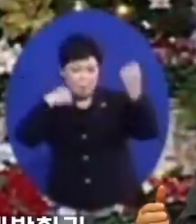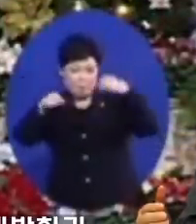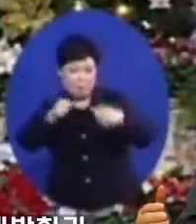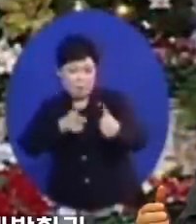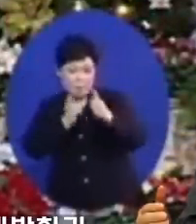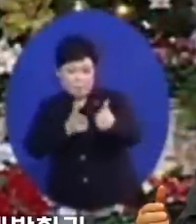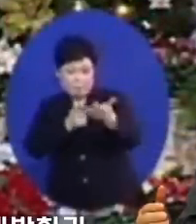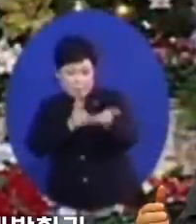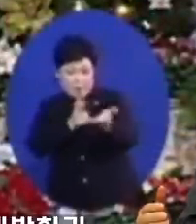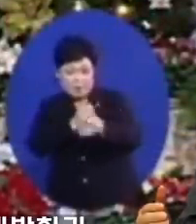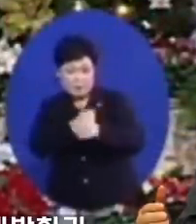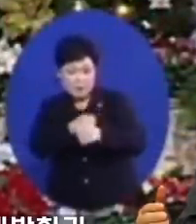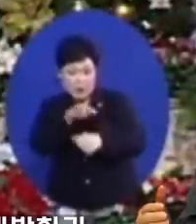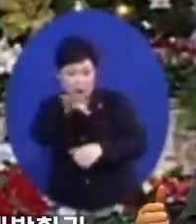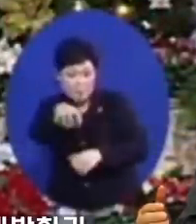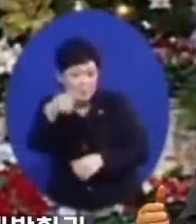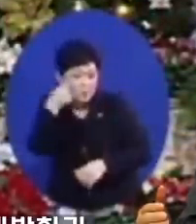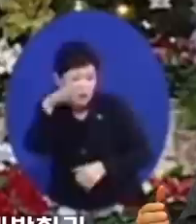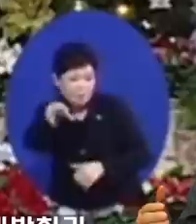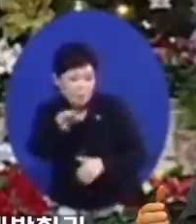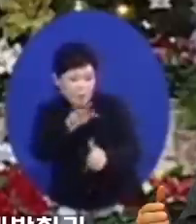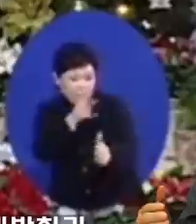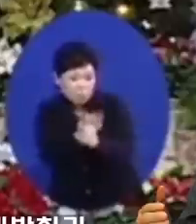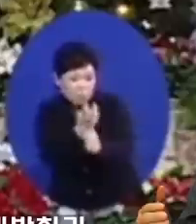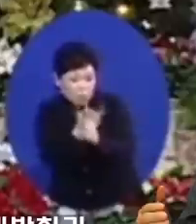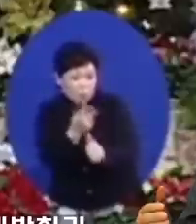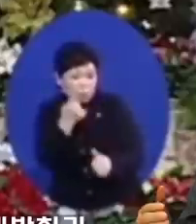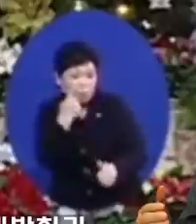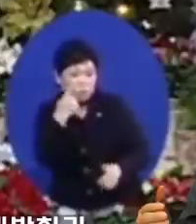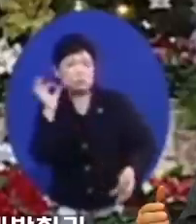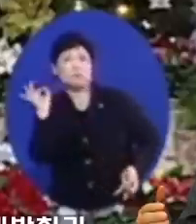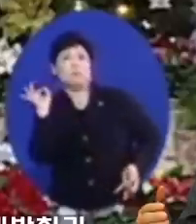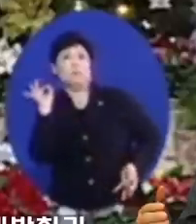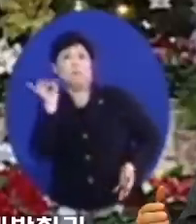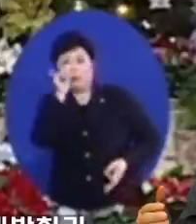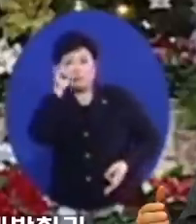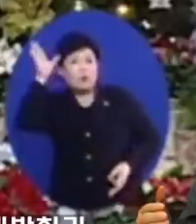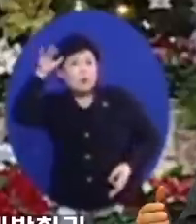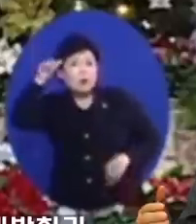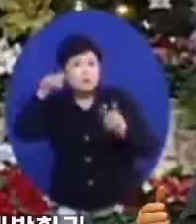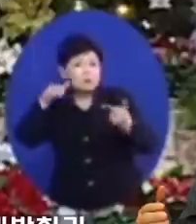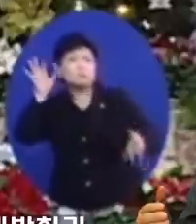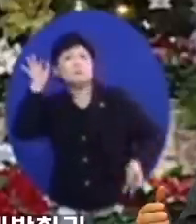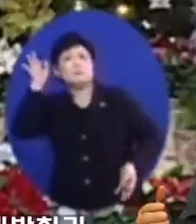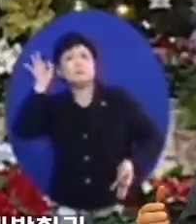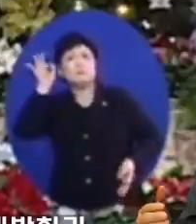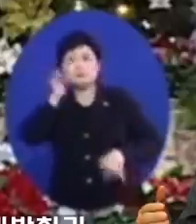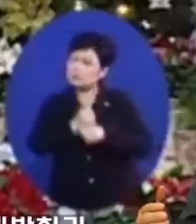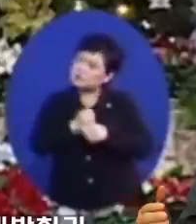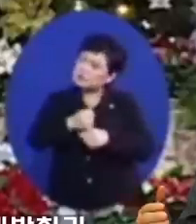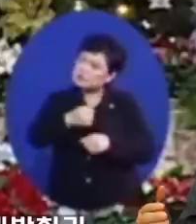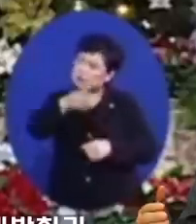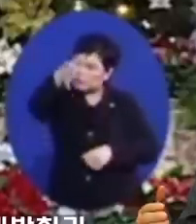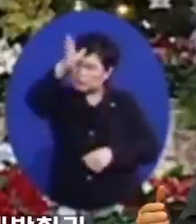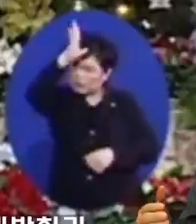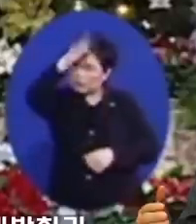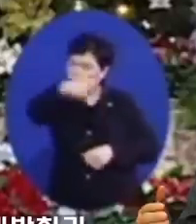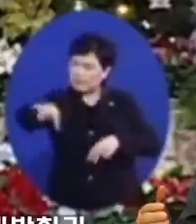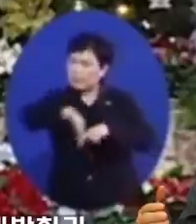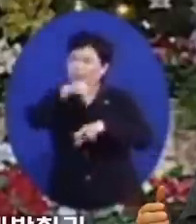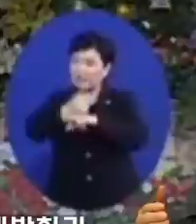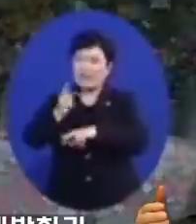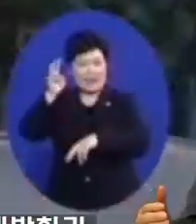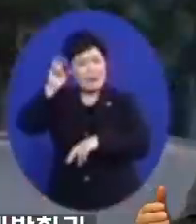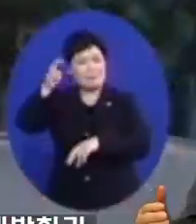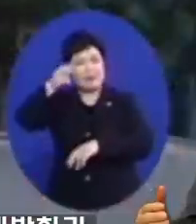보고도 잡지 않습니다. 그래서 알렉산더 대왕이 생각을, 아, 낯선 곳에 오니까